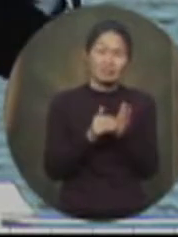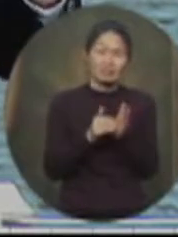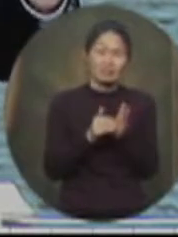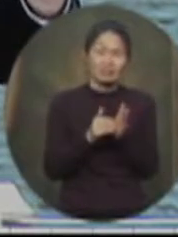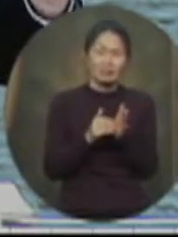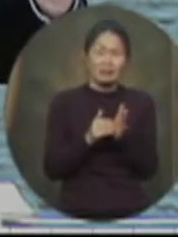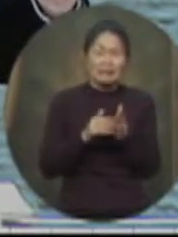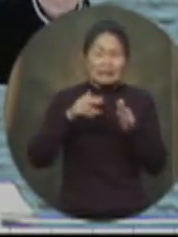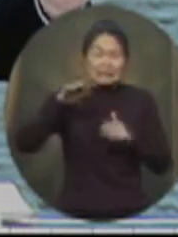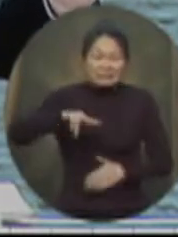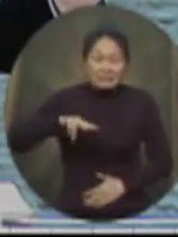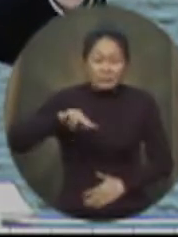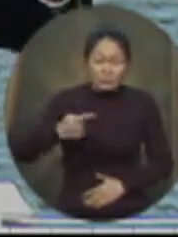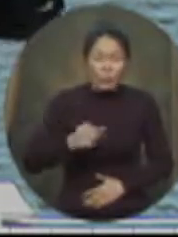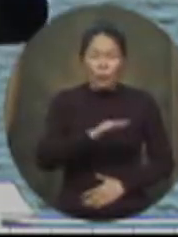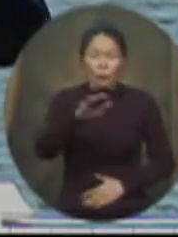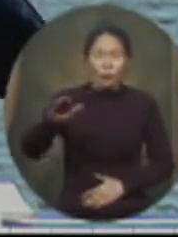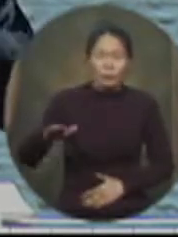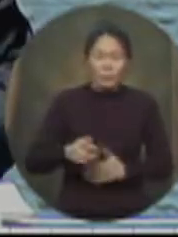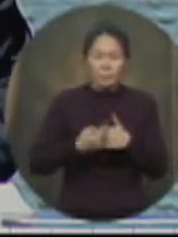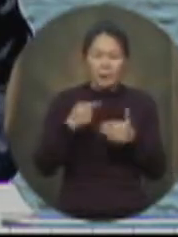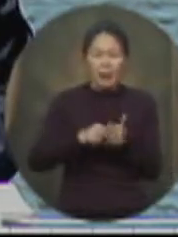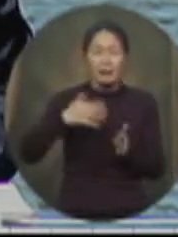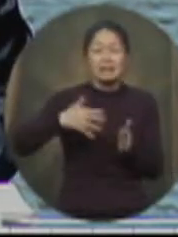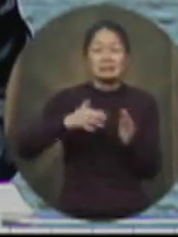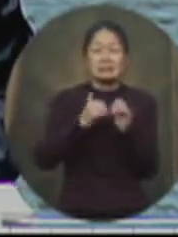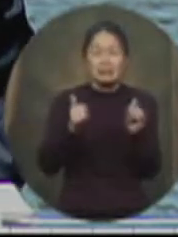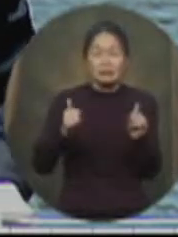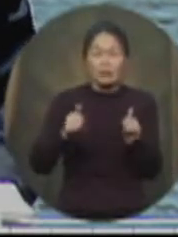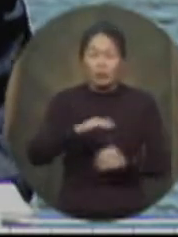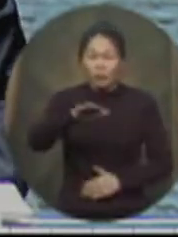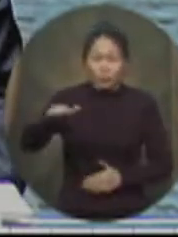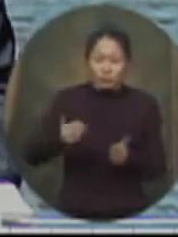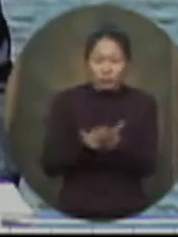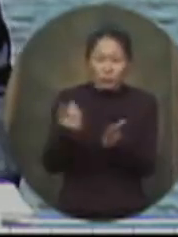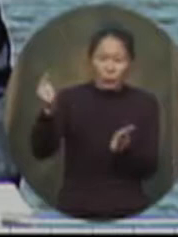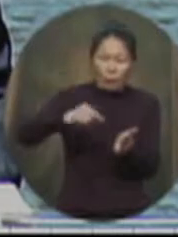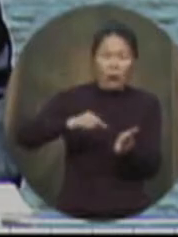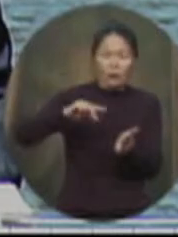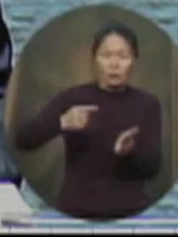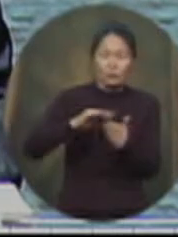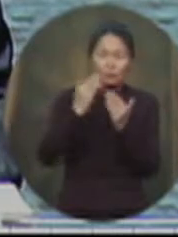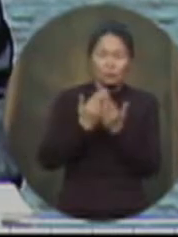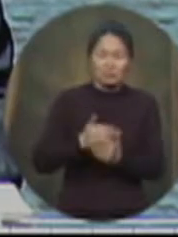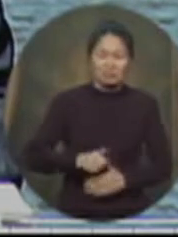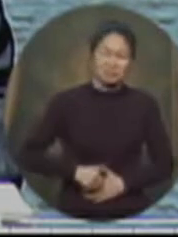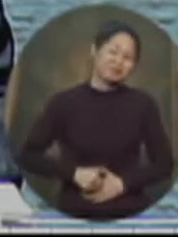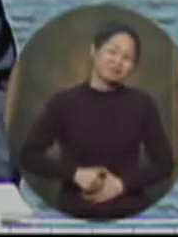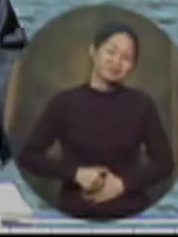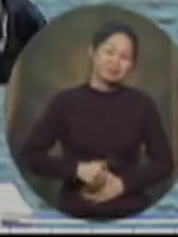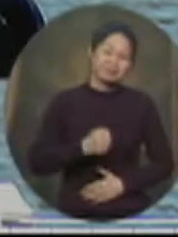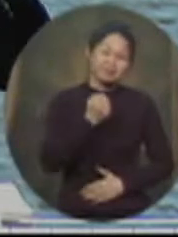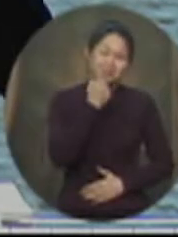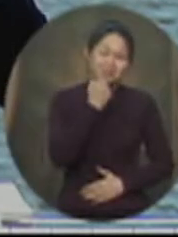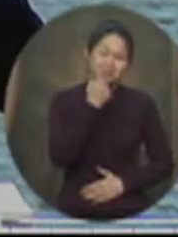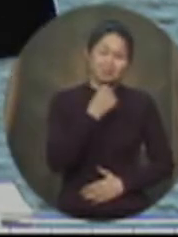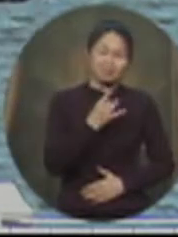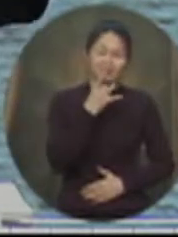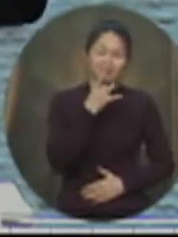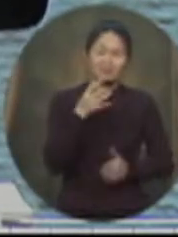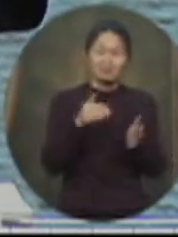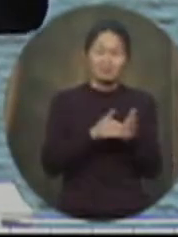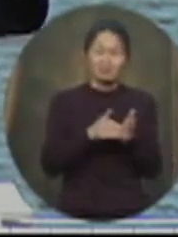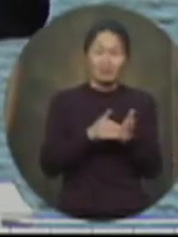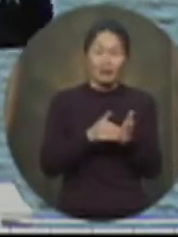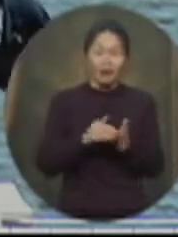결정적인 순간에 너희들이 구원의 방주로 들어오라 코드 승만 칩니다 구원의 길을 달려